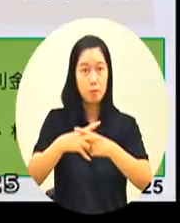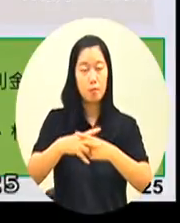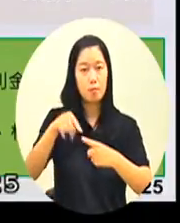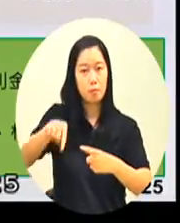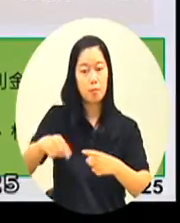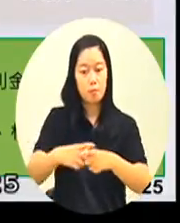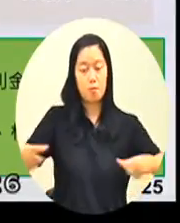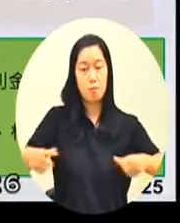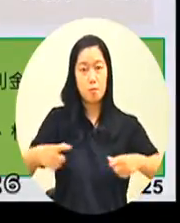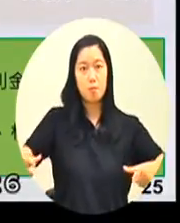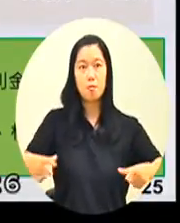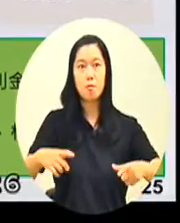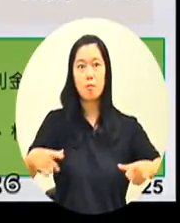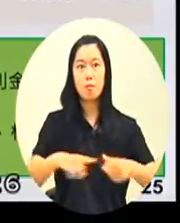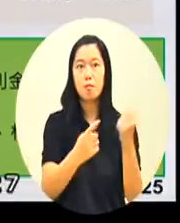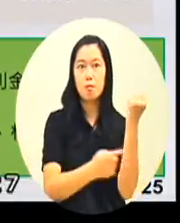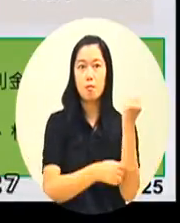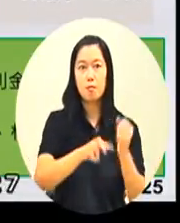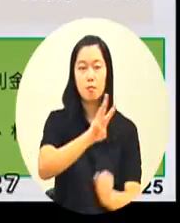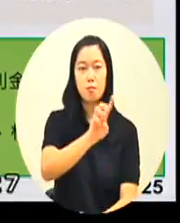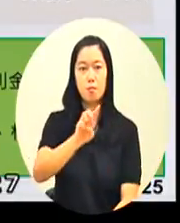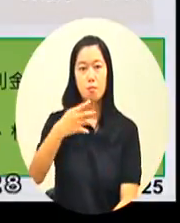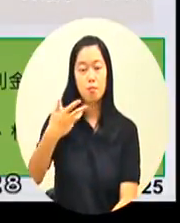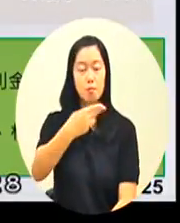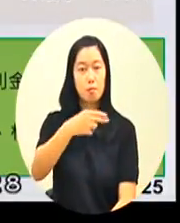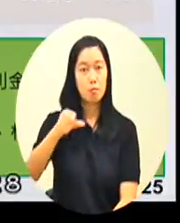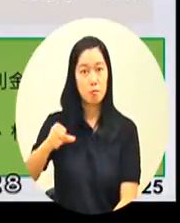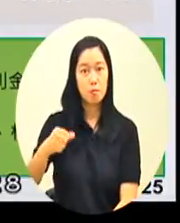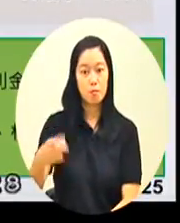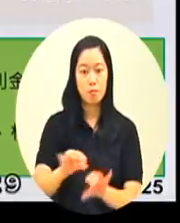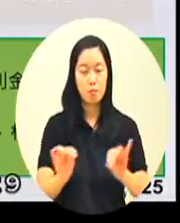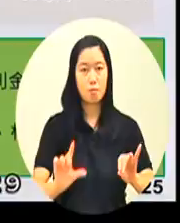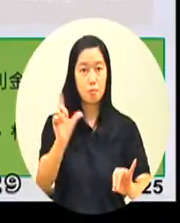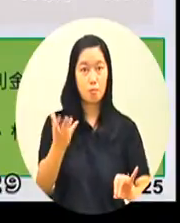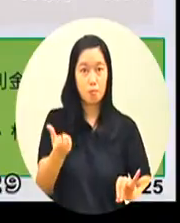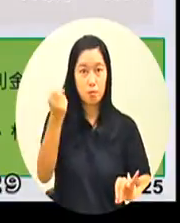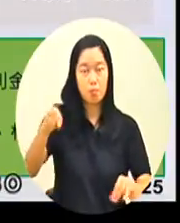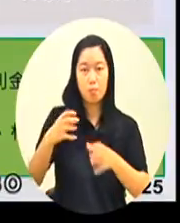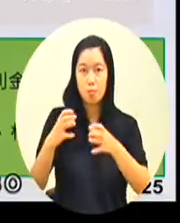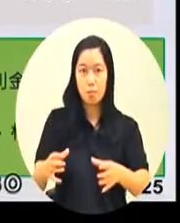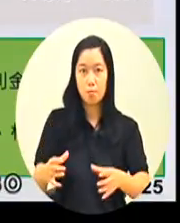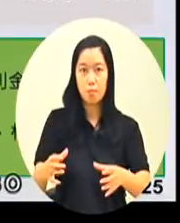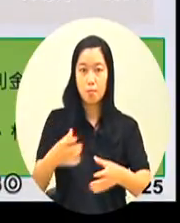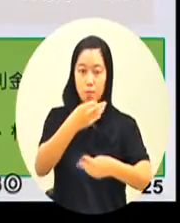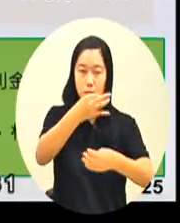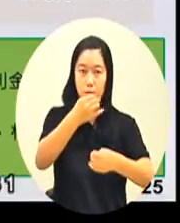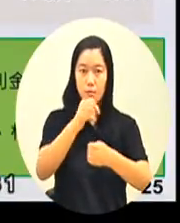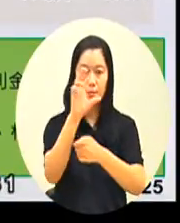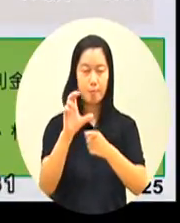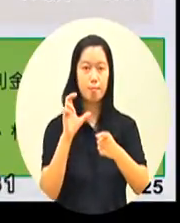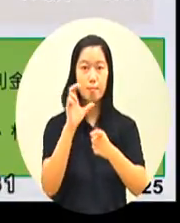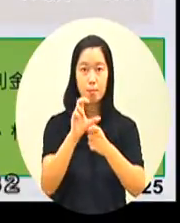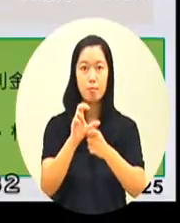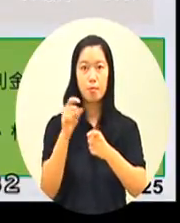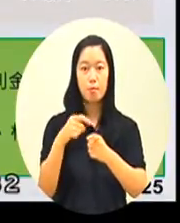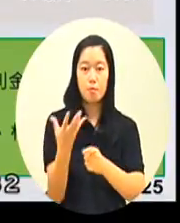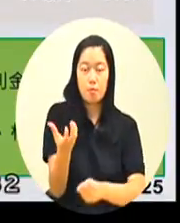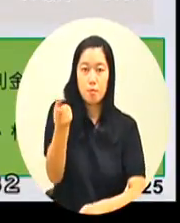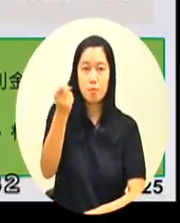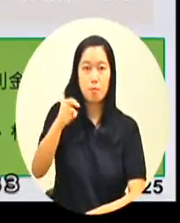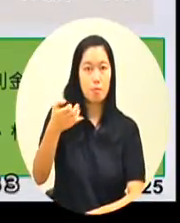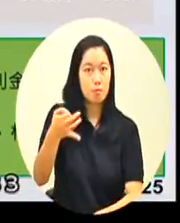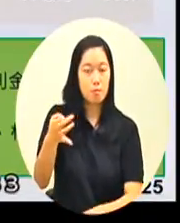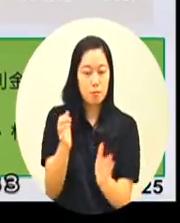面积有 3.8 公顷，那我们地上权设定的期限是70年，我们权利金是将